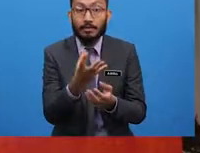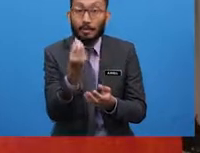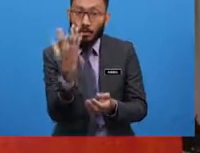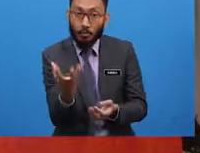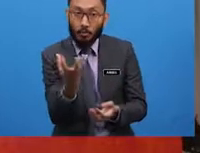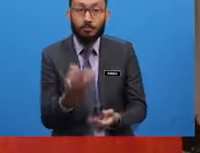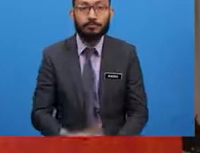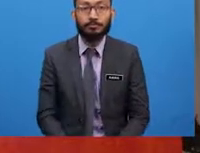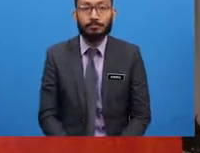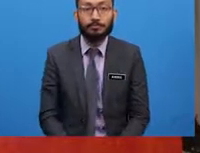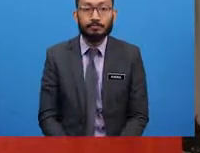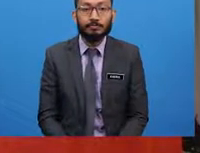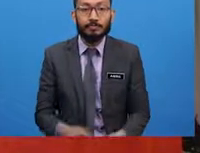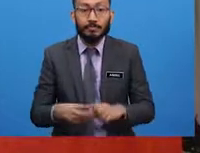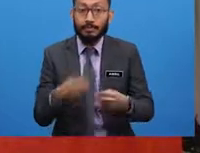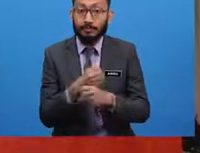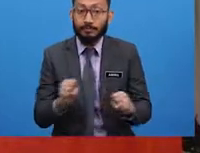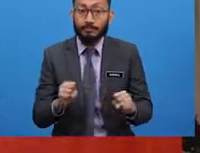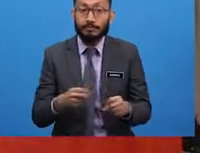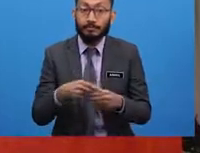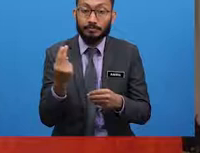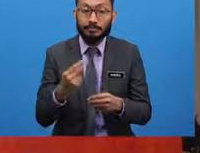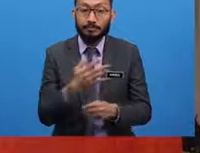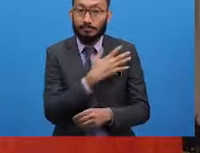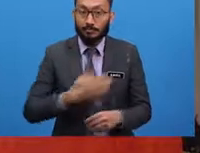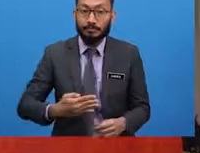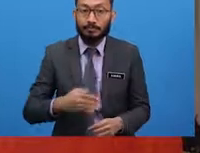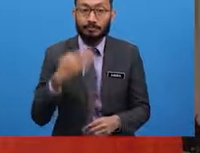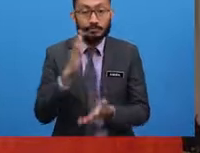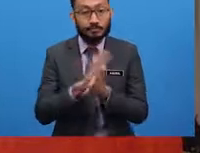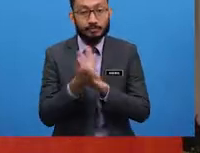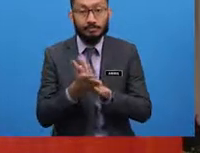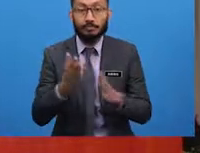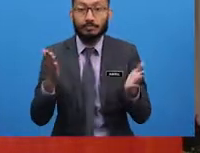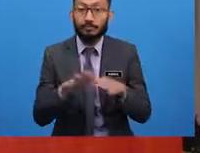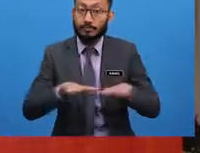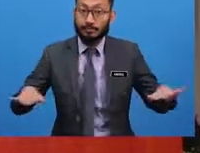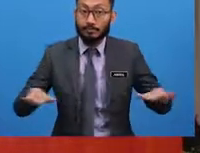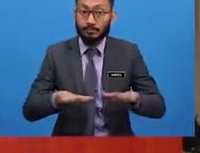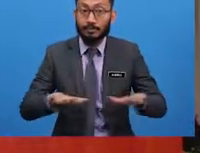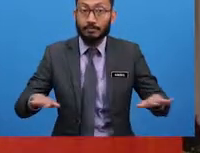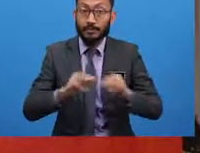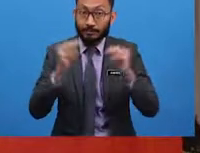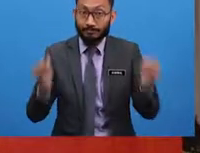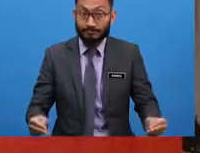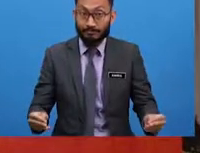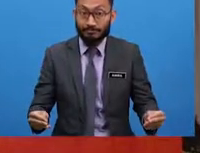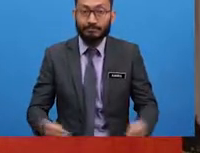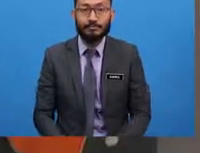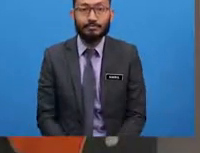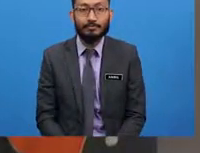Setelah siap, hasil batik ini akan dijadikan alas pinggan atau mangkuk sebagai hiasan di atas meja